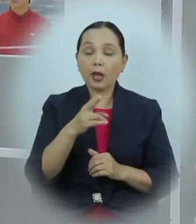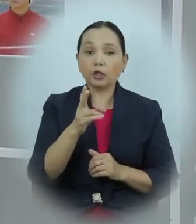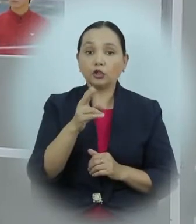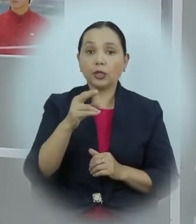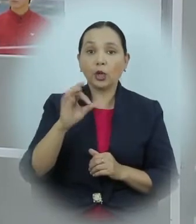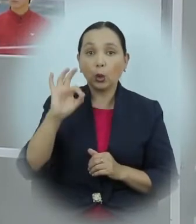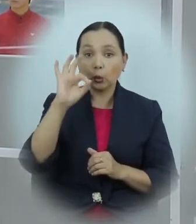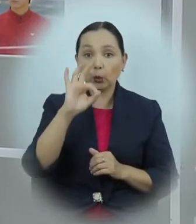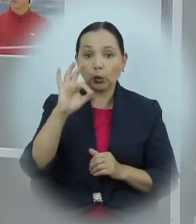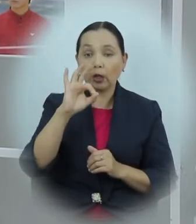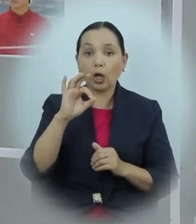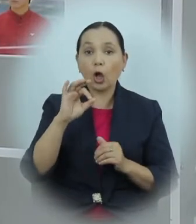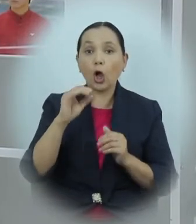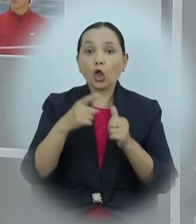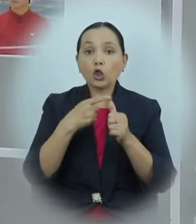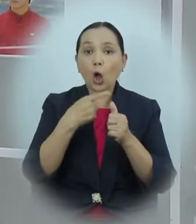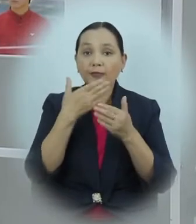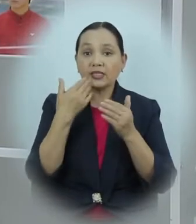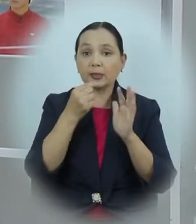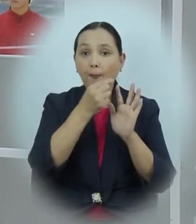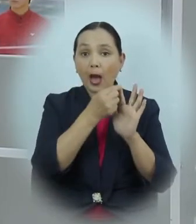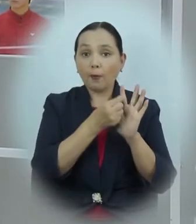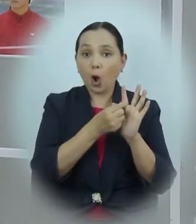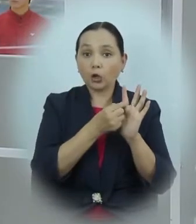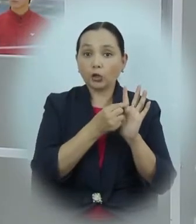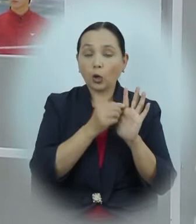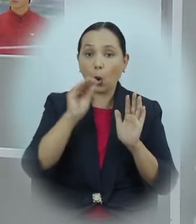uzuk tarafiga nomsiz barmoqni qo'yamiz.